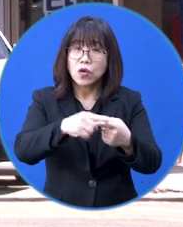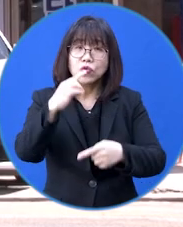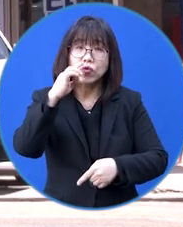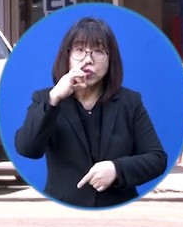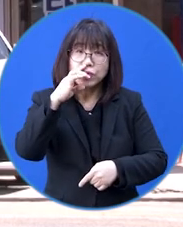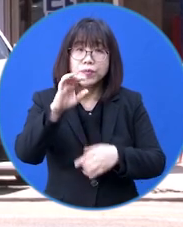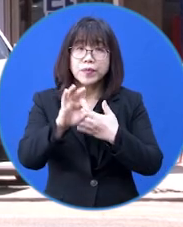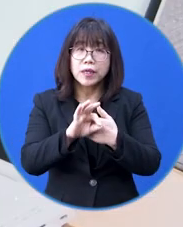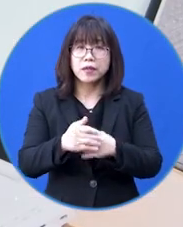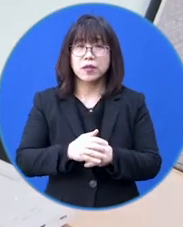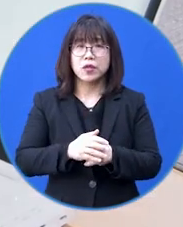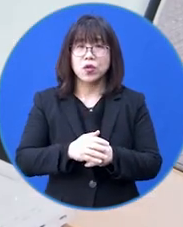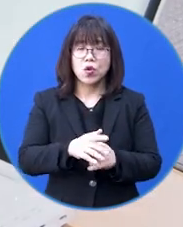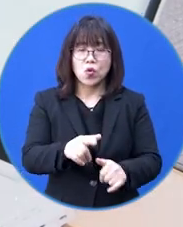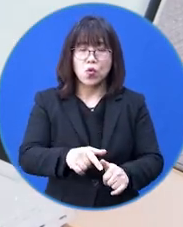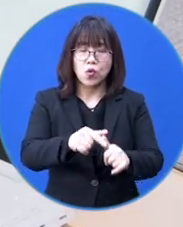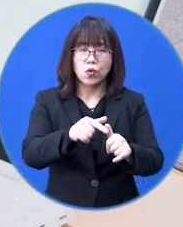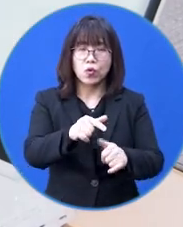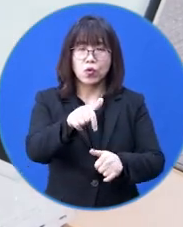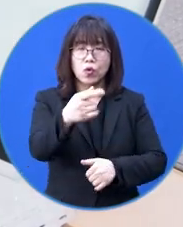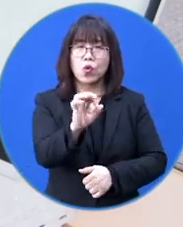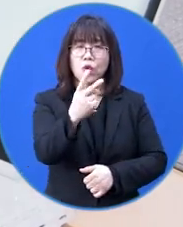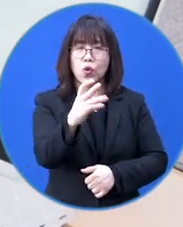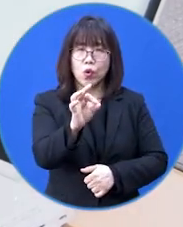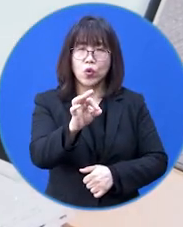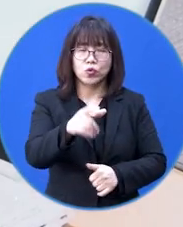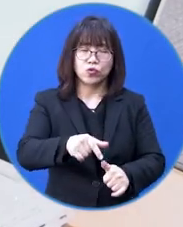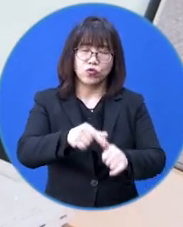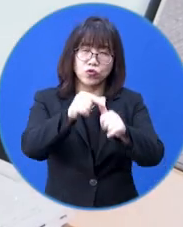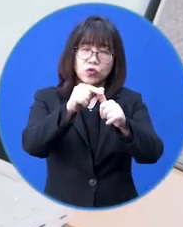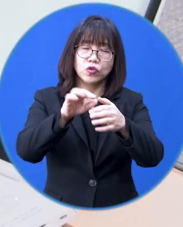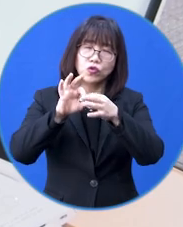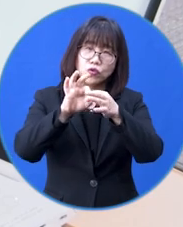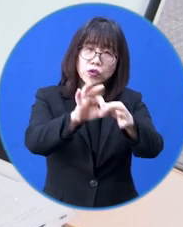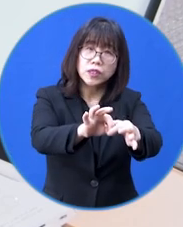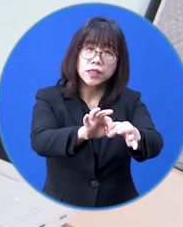있습니다. 고용유지 지원 사업에 대한 자세한 사항은